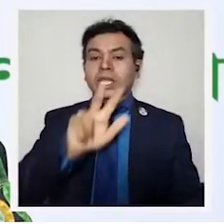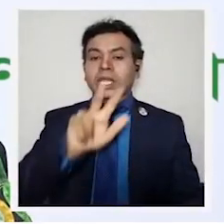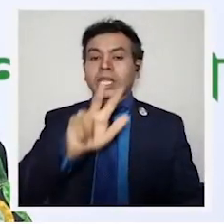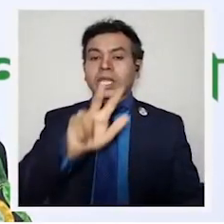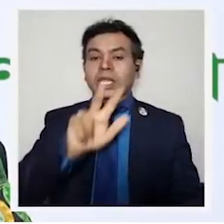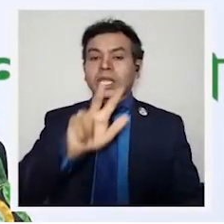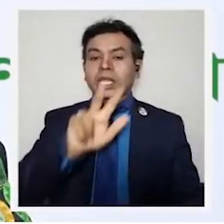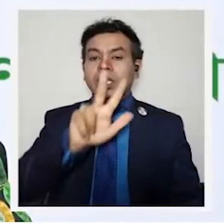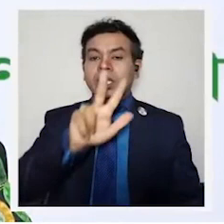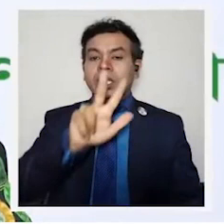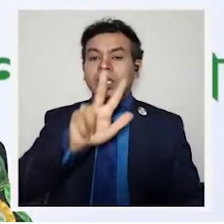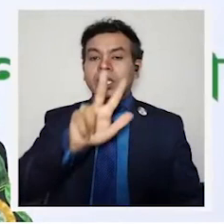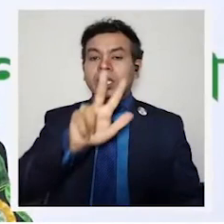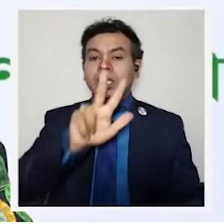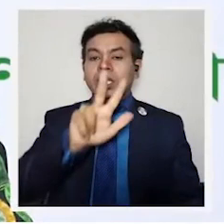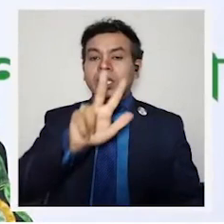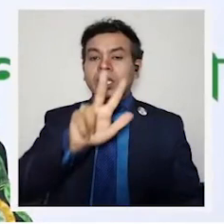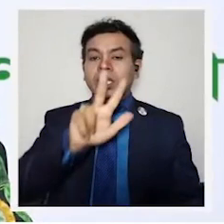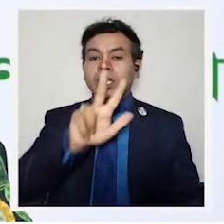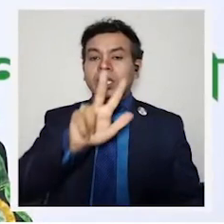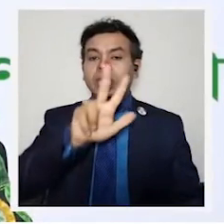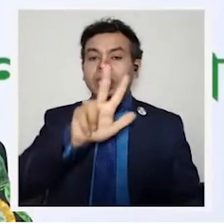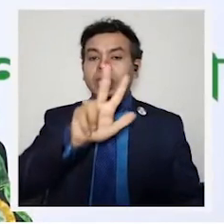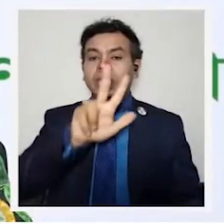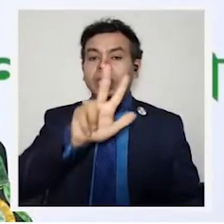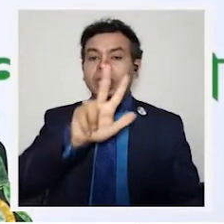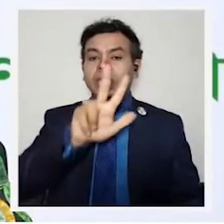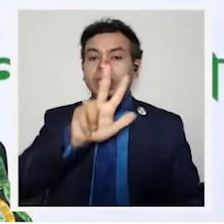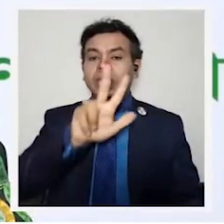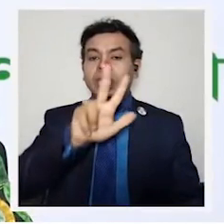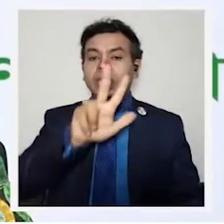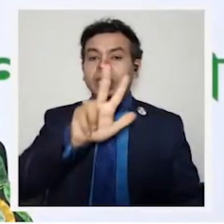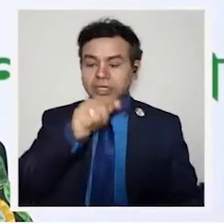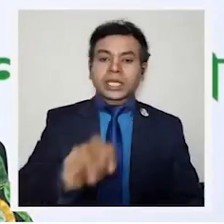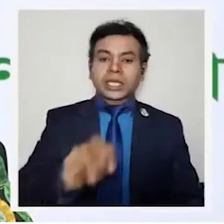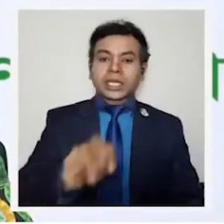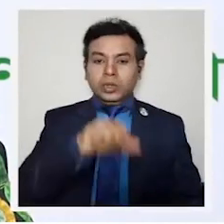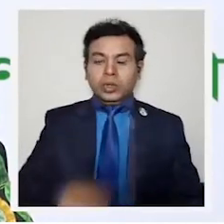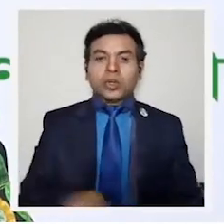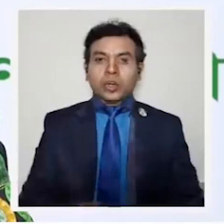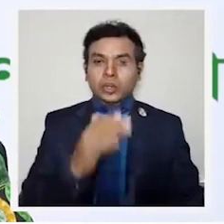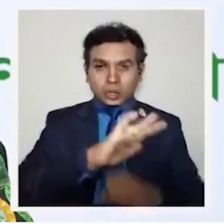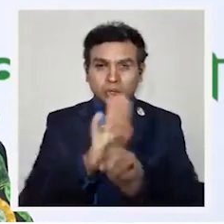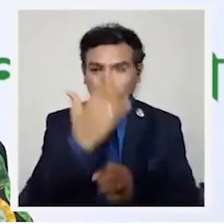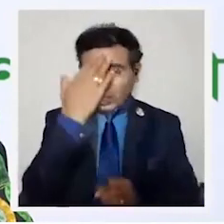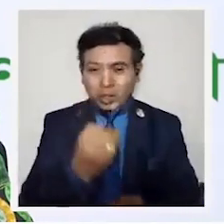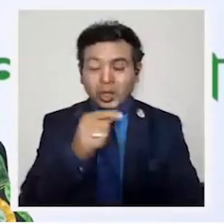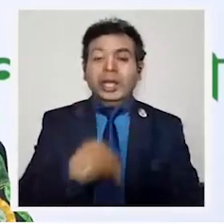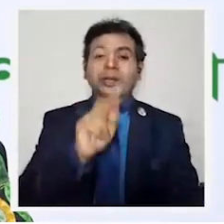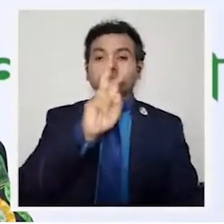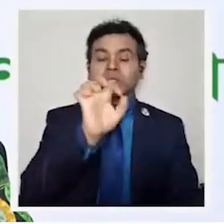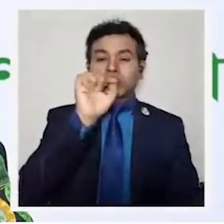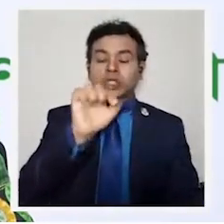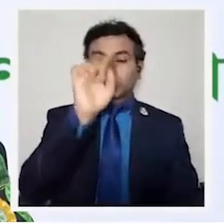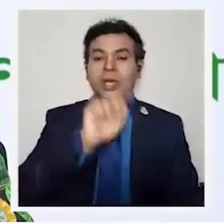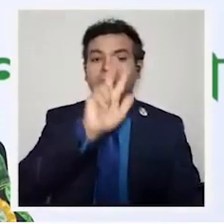দাঁড়ালো 65769 জনে। আক্রান্তদের মধ্যে মারা গেছেন আরো 42 জন, যা একদিনের সর্বোচ্চ মৃত্যুর রেকর্ড। এ নিয়ে মোট